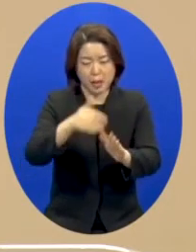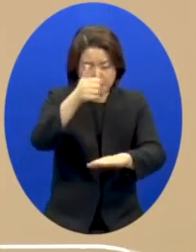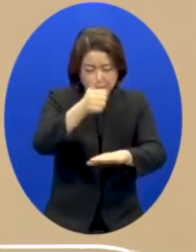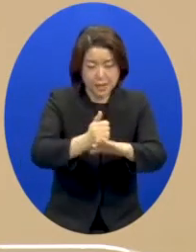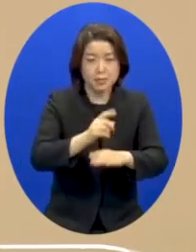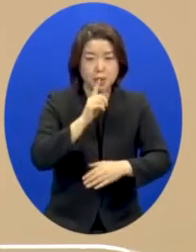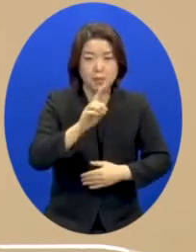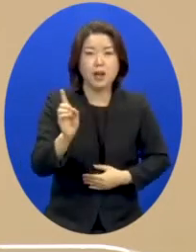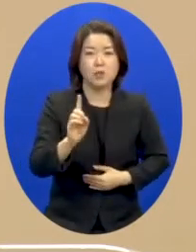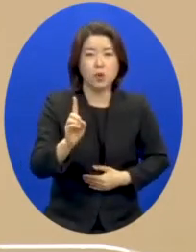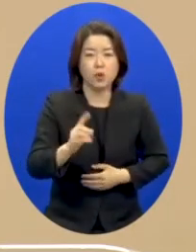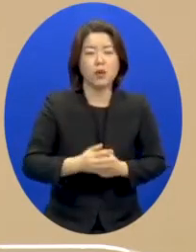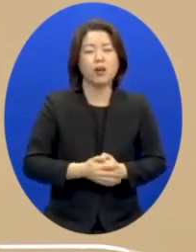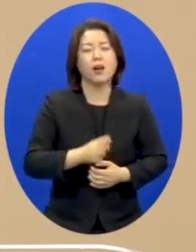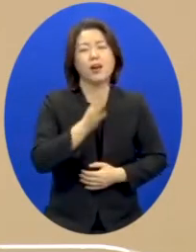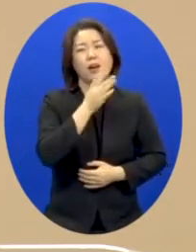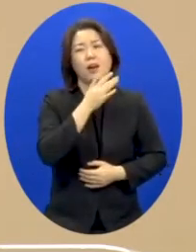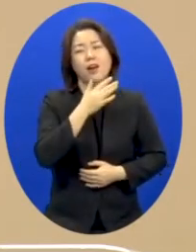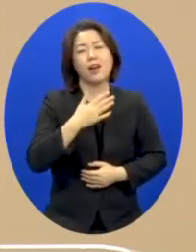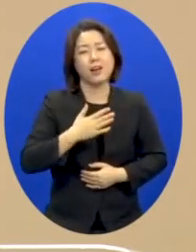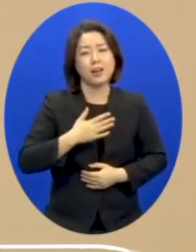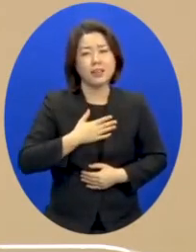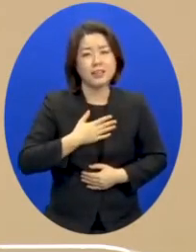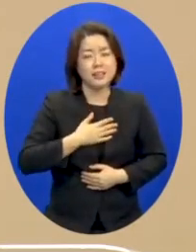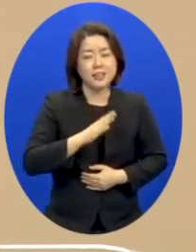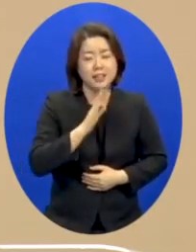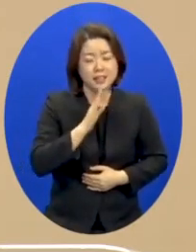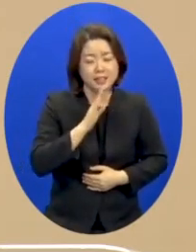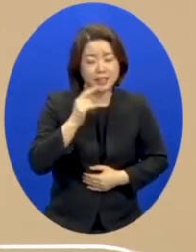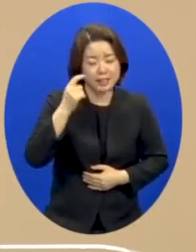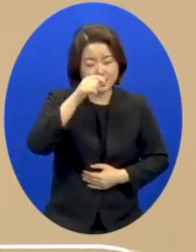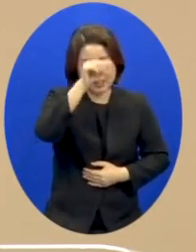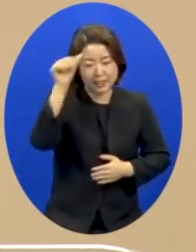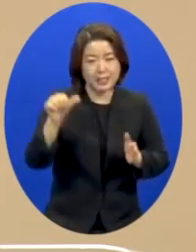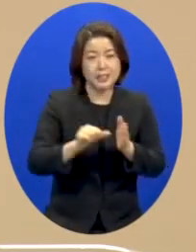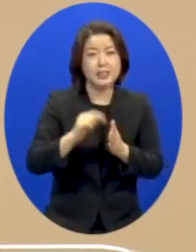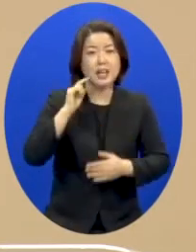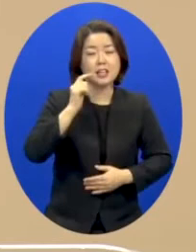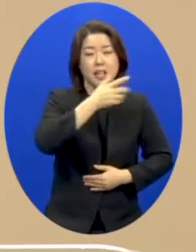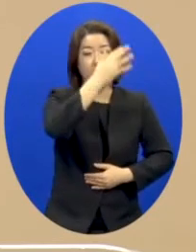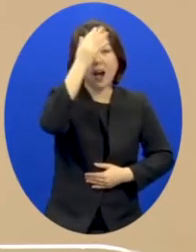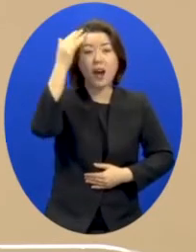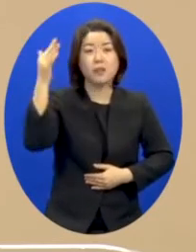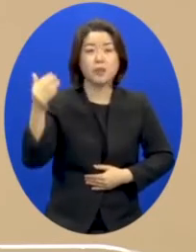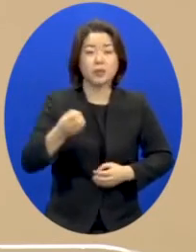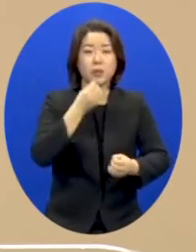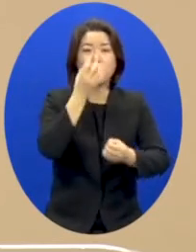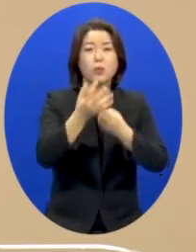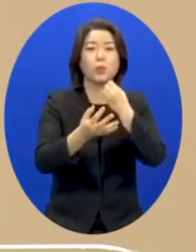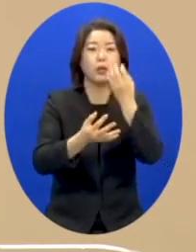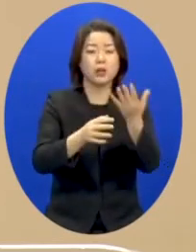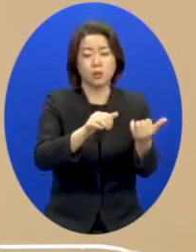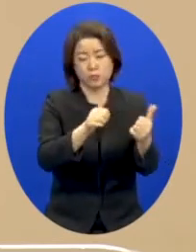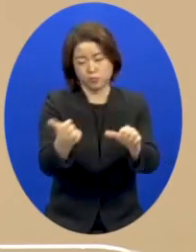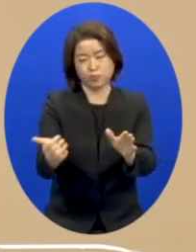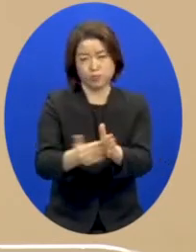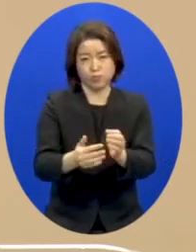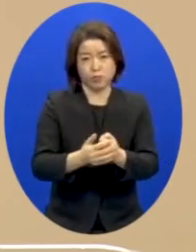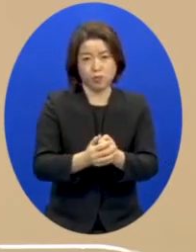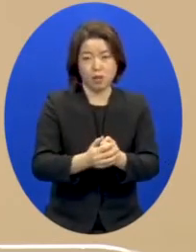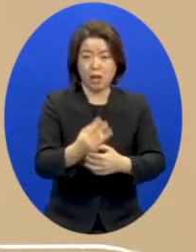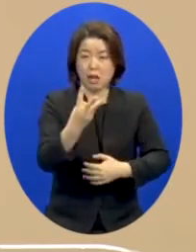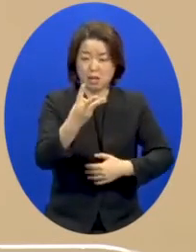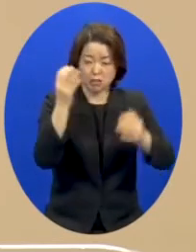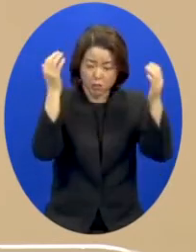말이 아, 참으로 나의 인생은 아름다웠다. 그렇게 고백하고 죽었습니다. 삼중고의